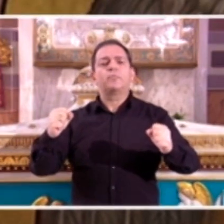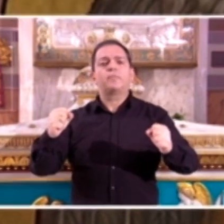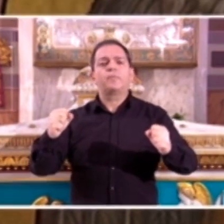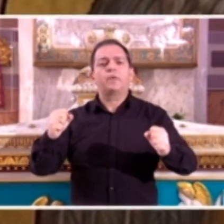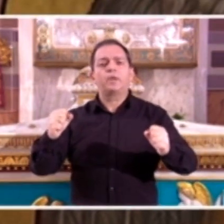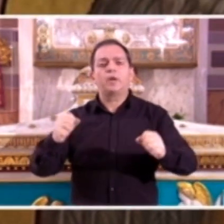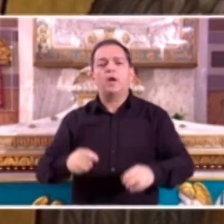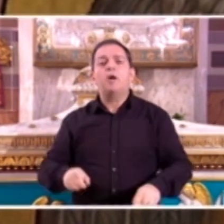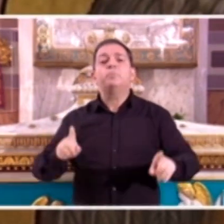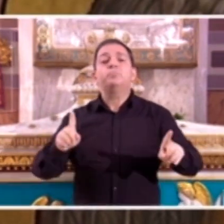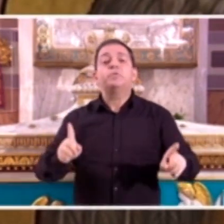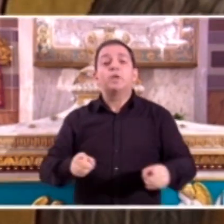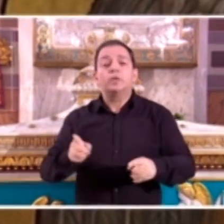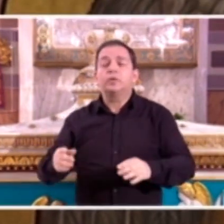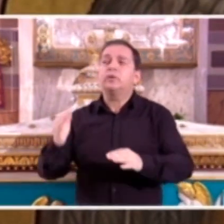ετησόμεθα.